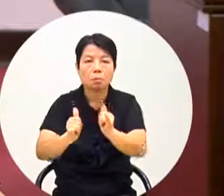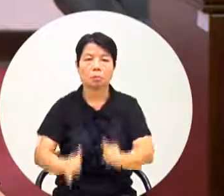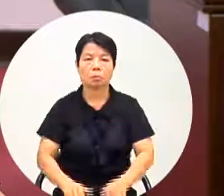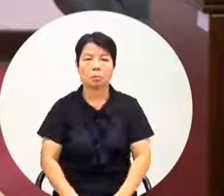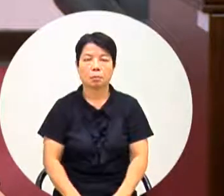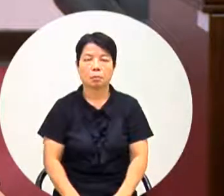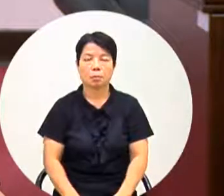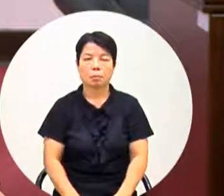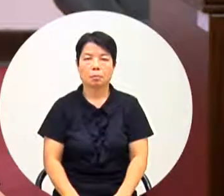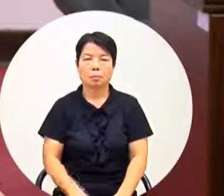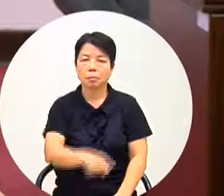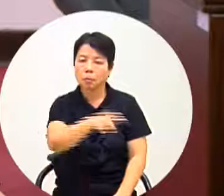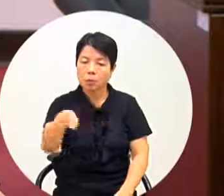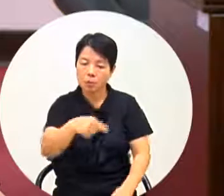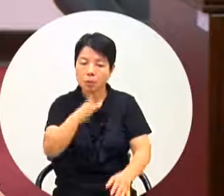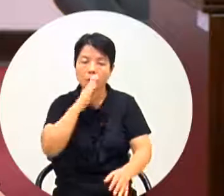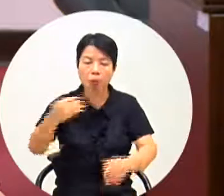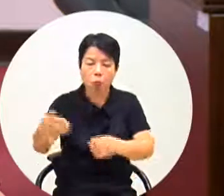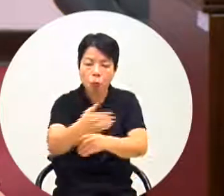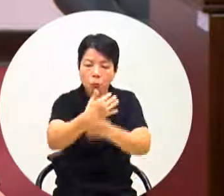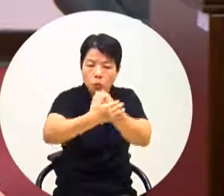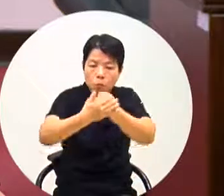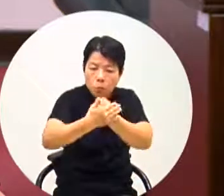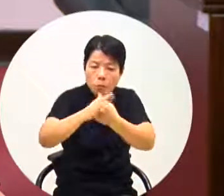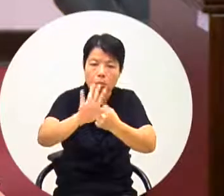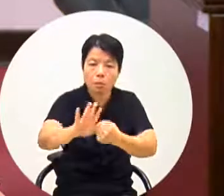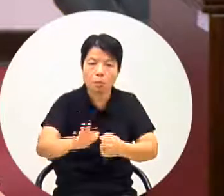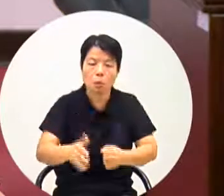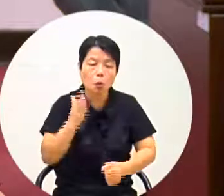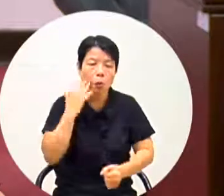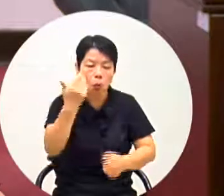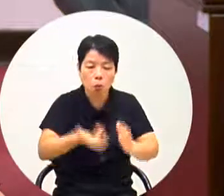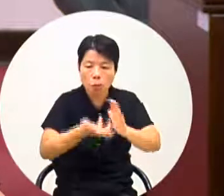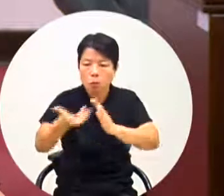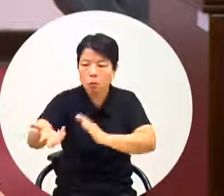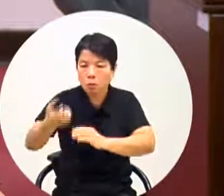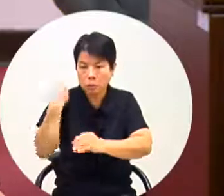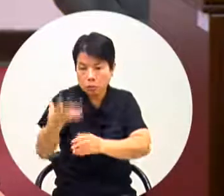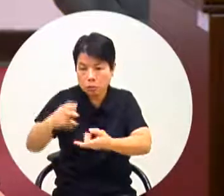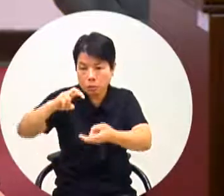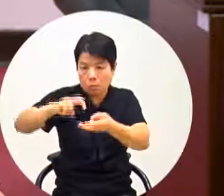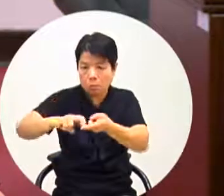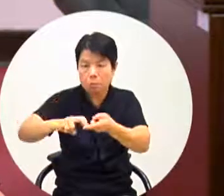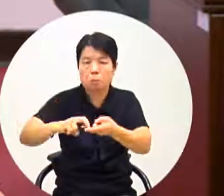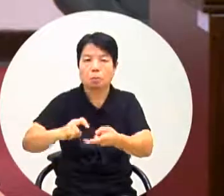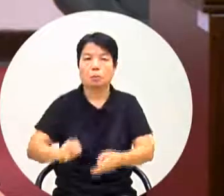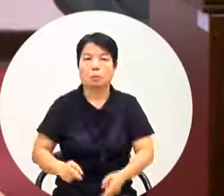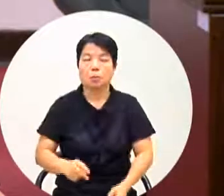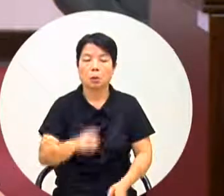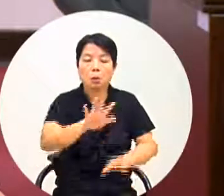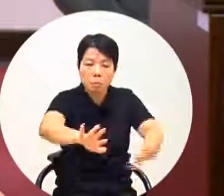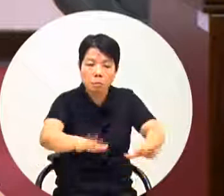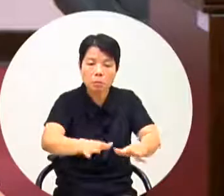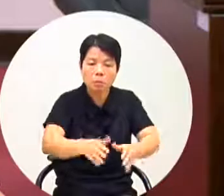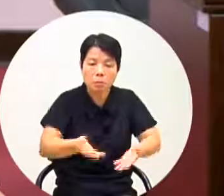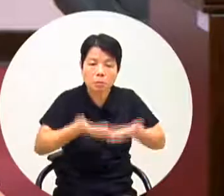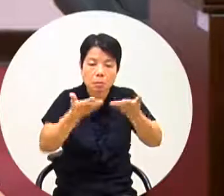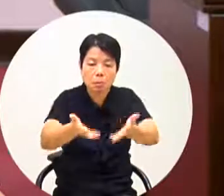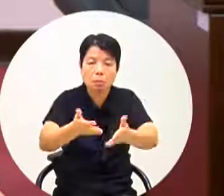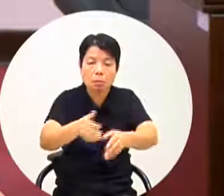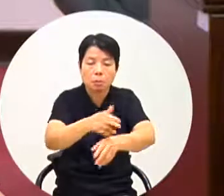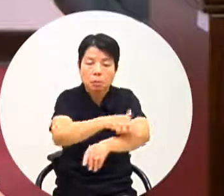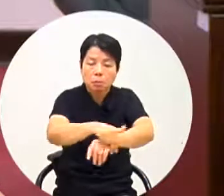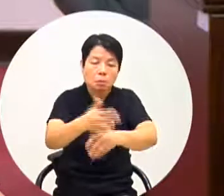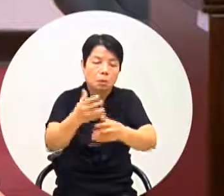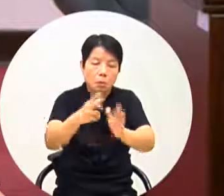都有余保，那迁去的亲子，因为你们现在还没有提出来，是中仑呢，还